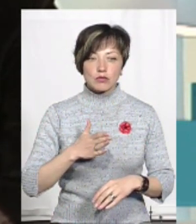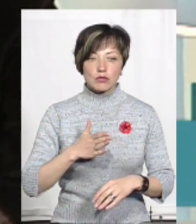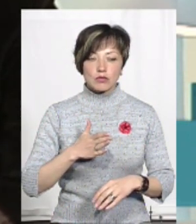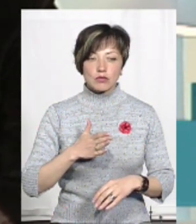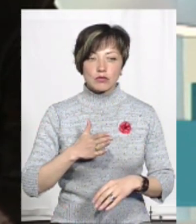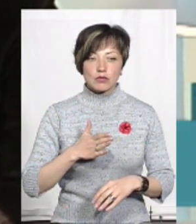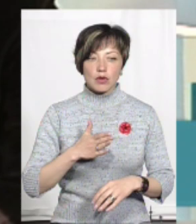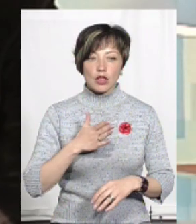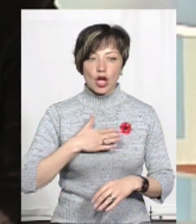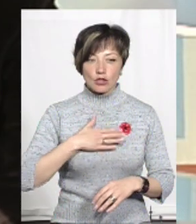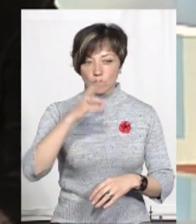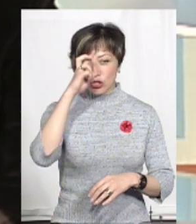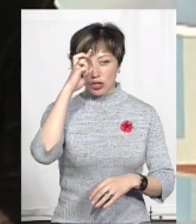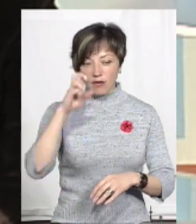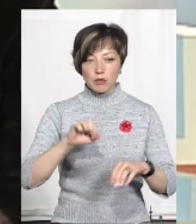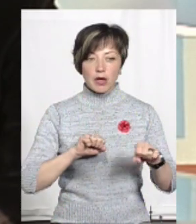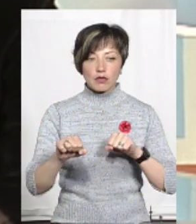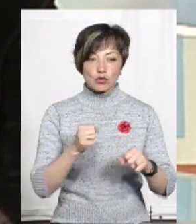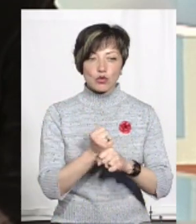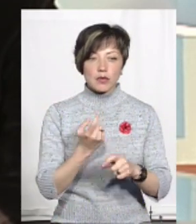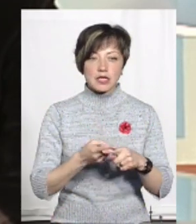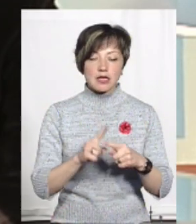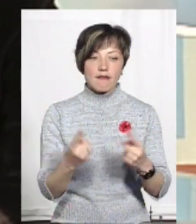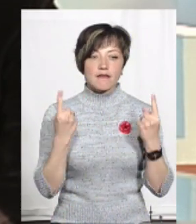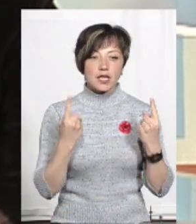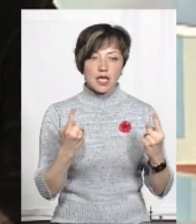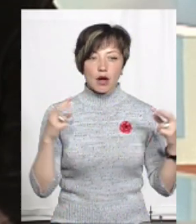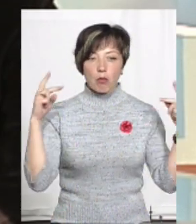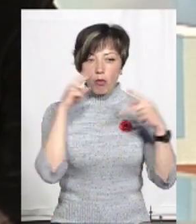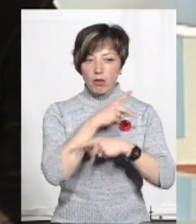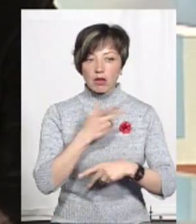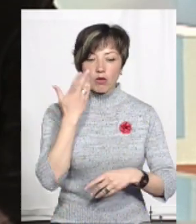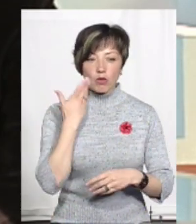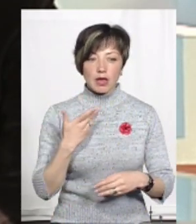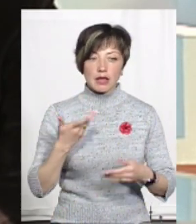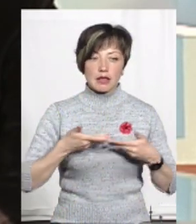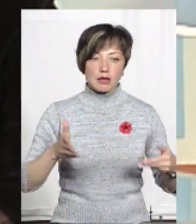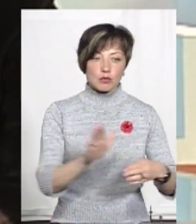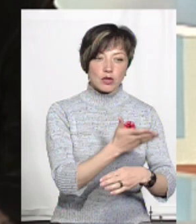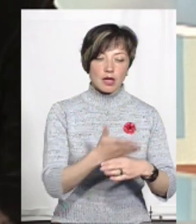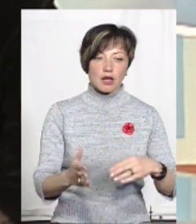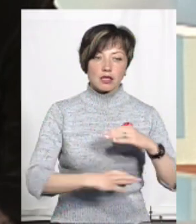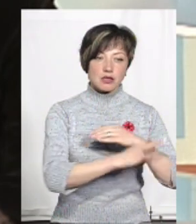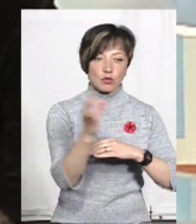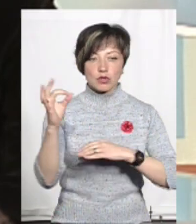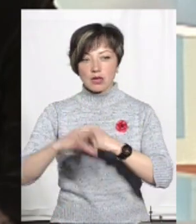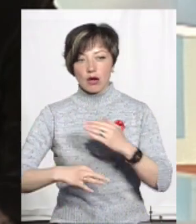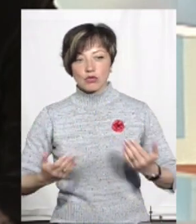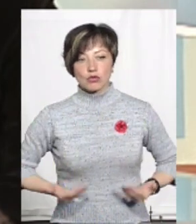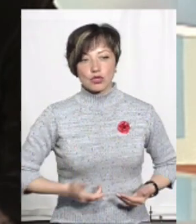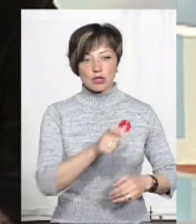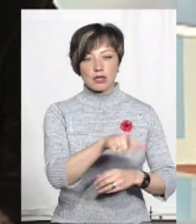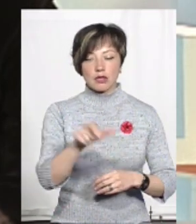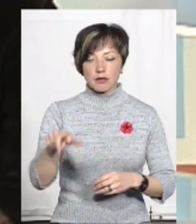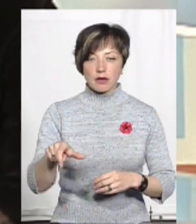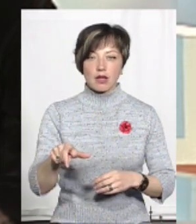нашими державними мужами свій час зроблена ця велика помилка, коли нас поділяли на жителів Сходу і на жителів